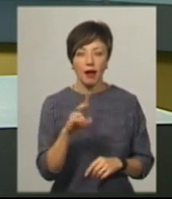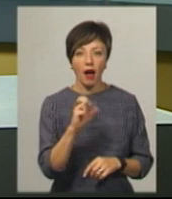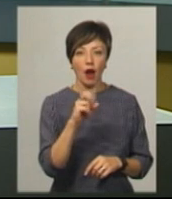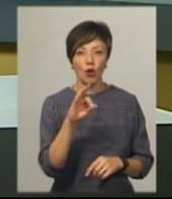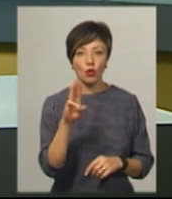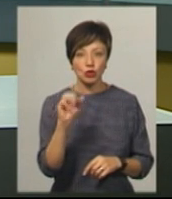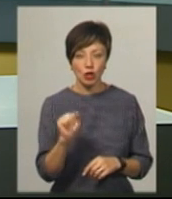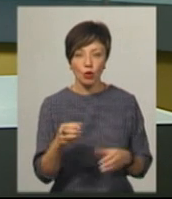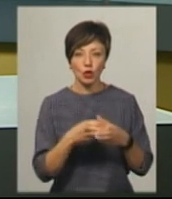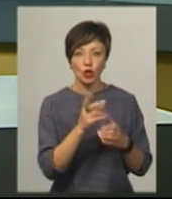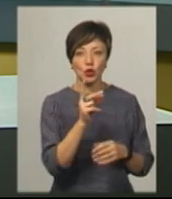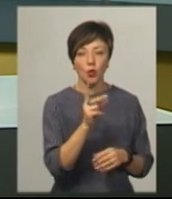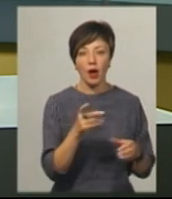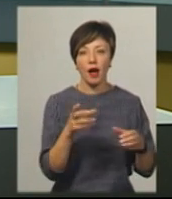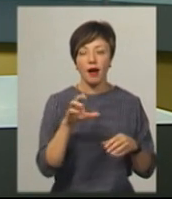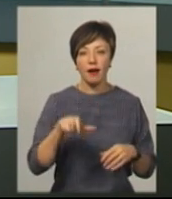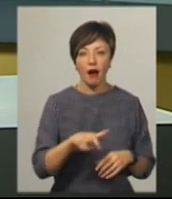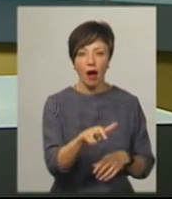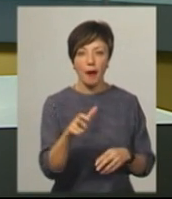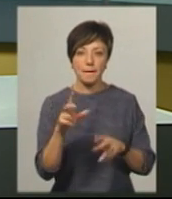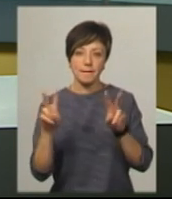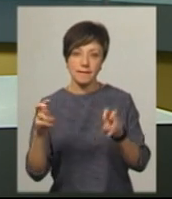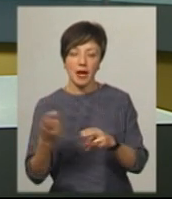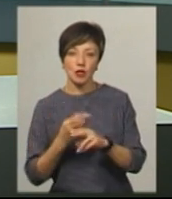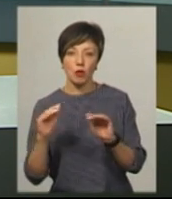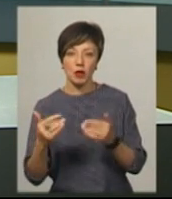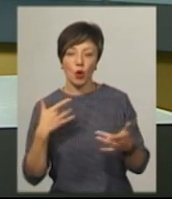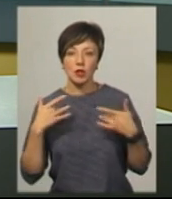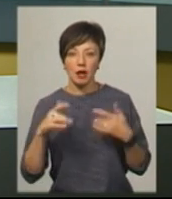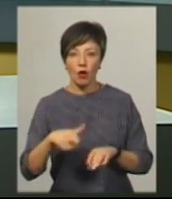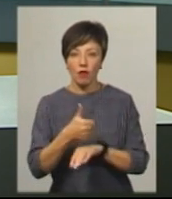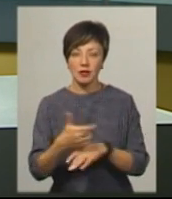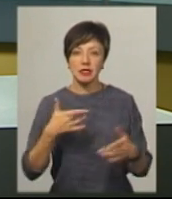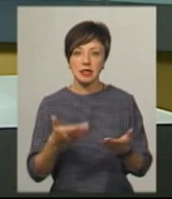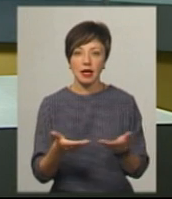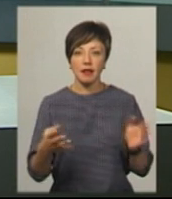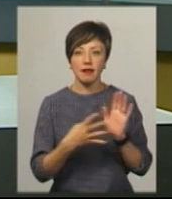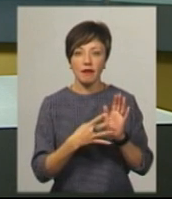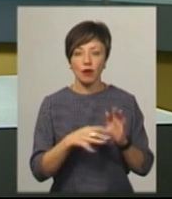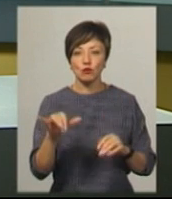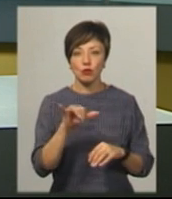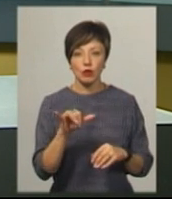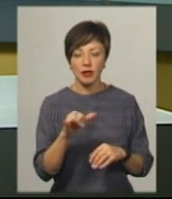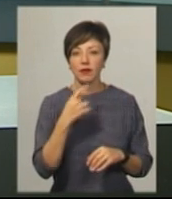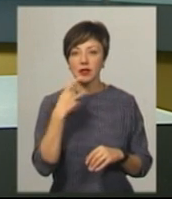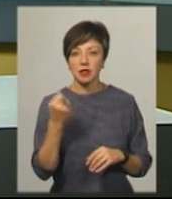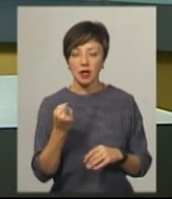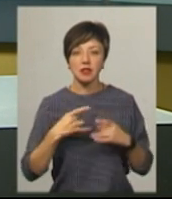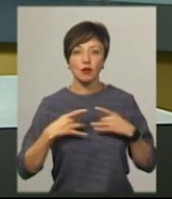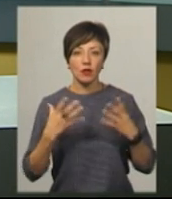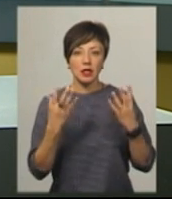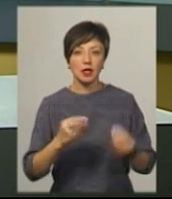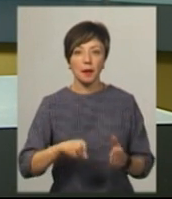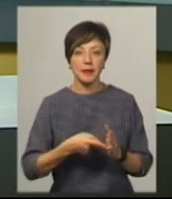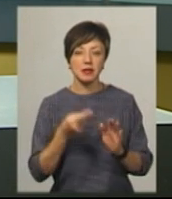Станза та гурти «Друга ріка» та «Без обмежень». Концерт відбуватиметься на головній сцені о 9-й у суботу та неділю. На святкування Дня